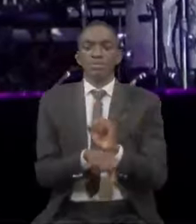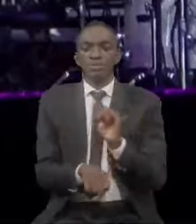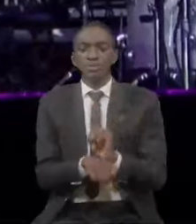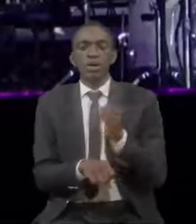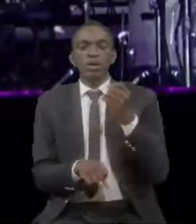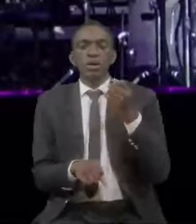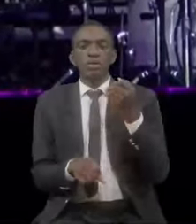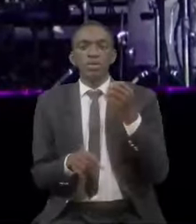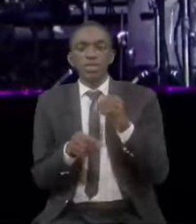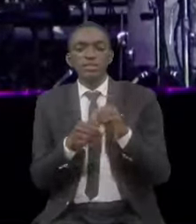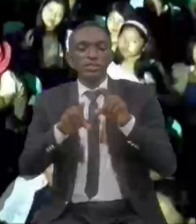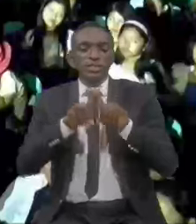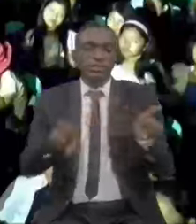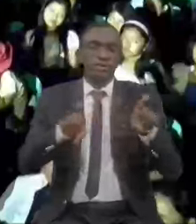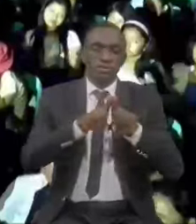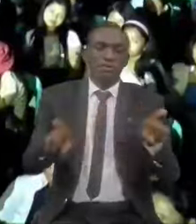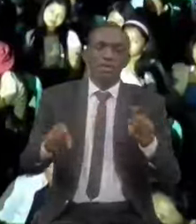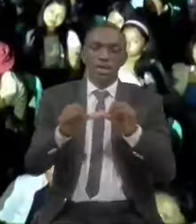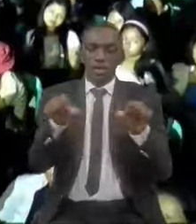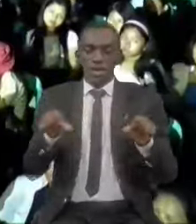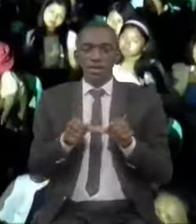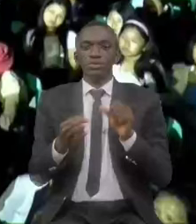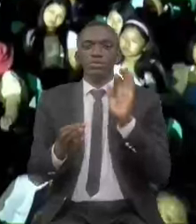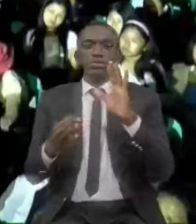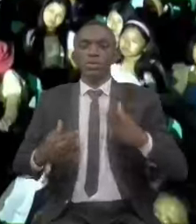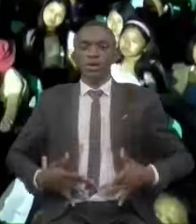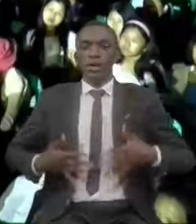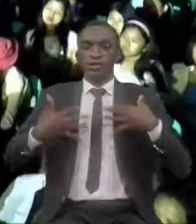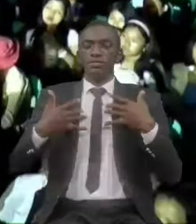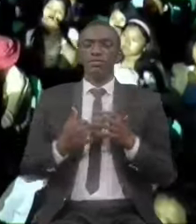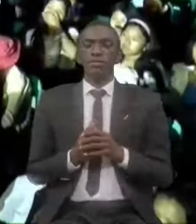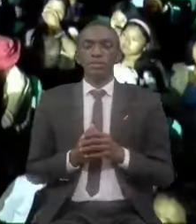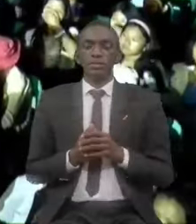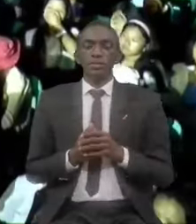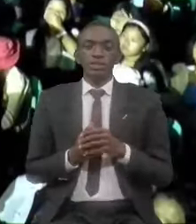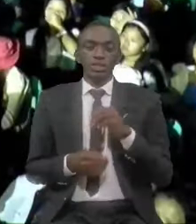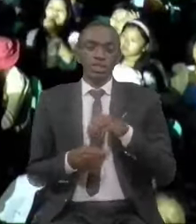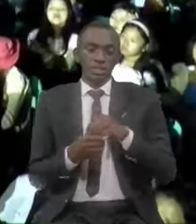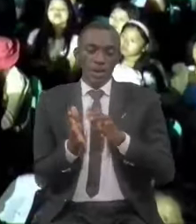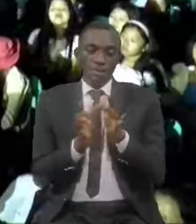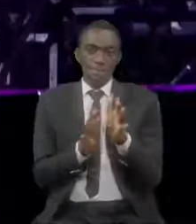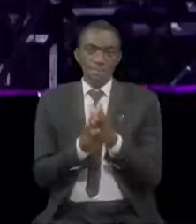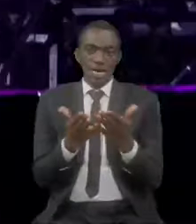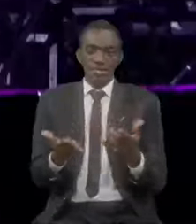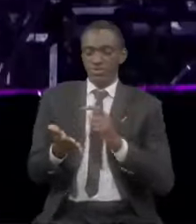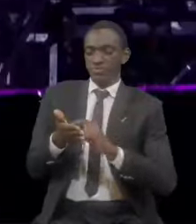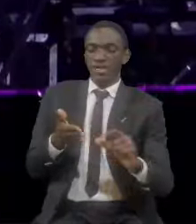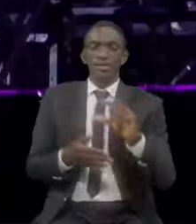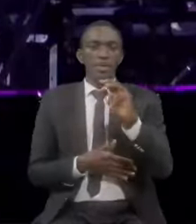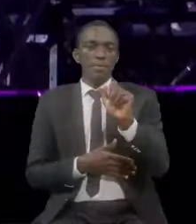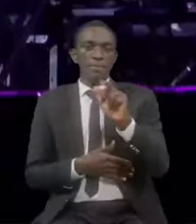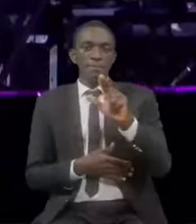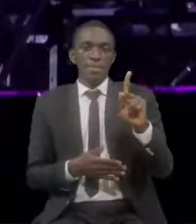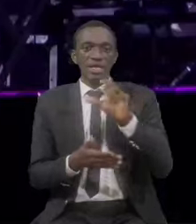le miracle dans divers aspects de votre vie. Nous allons à Marc chapitre 10.